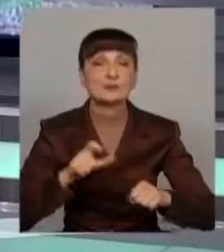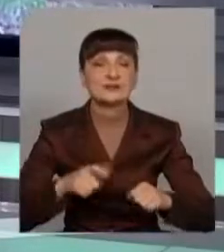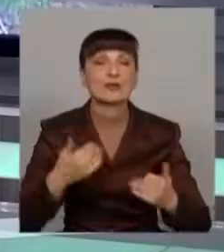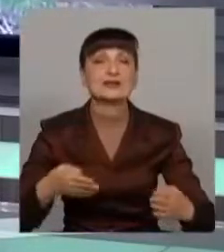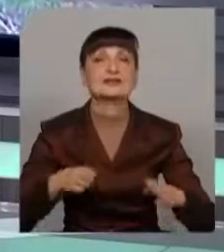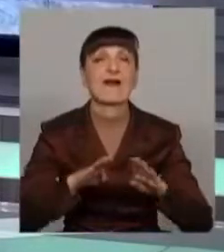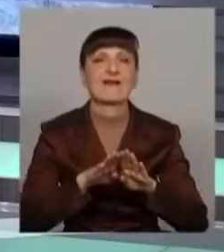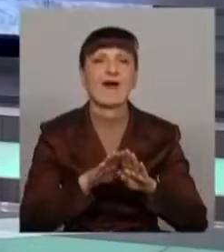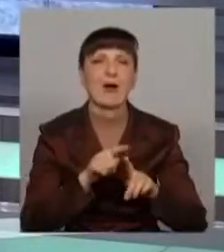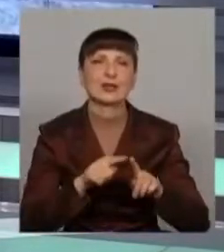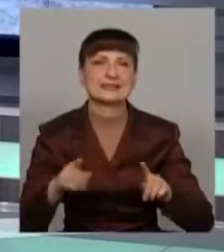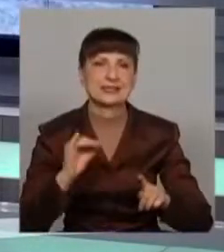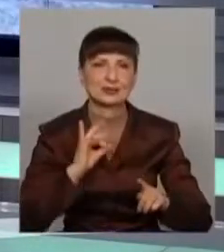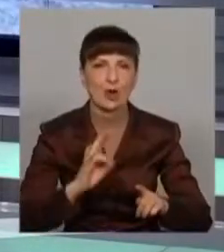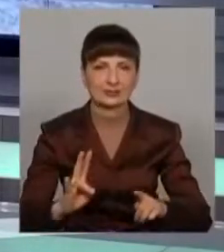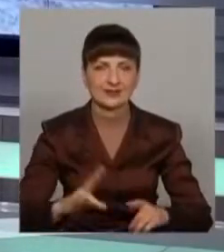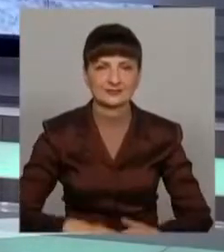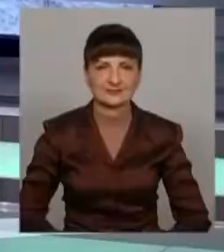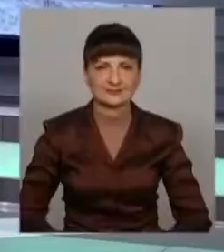закрывают сезон? Узнавал Максим Козлов.